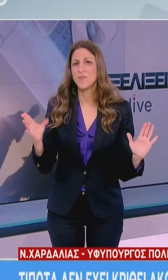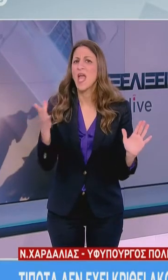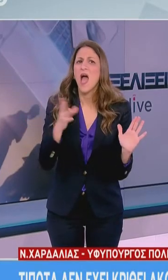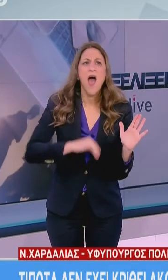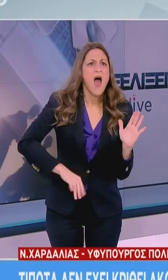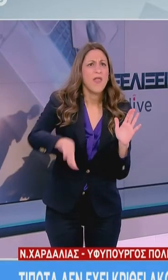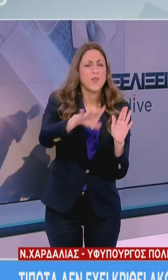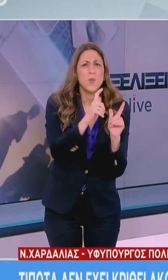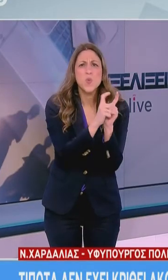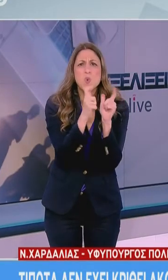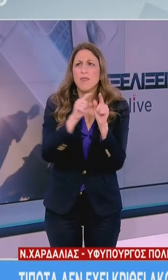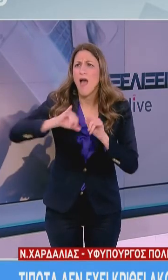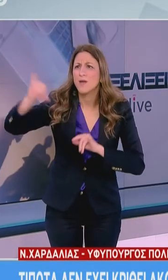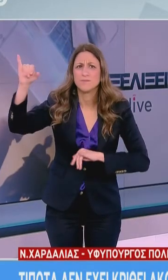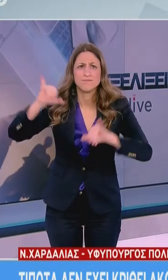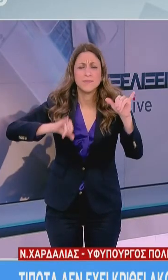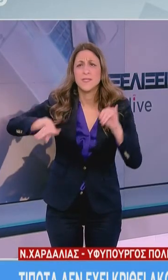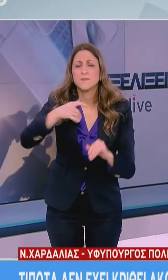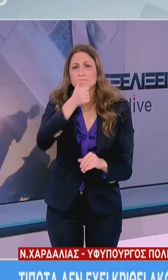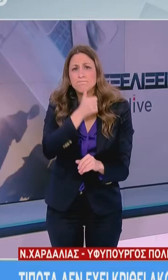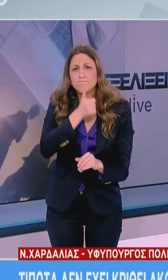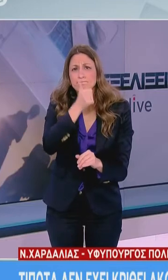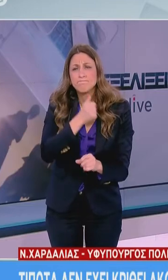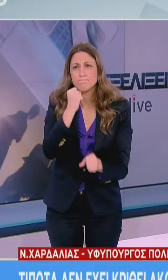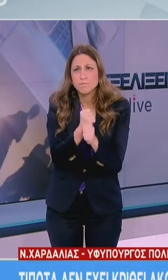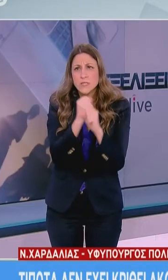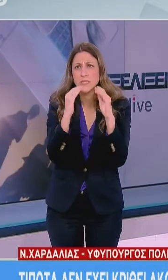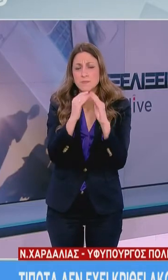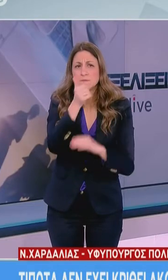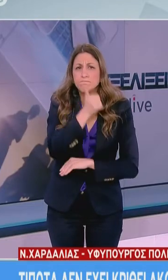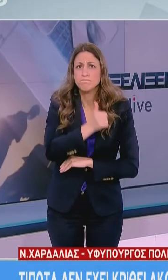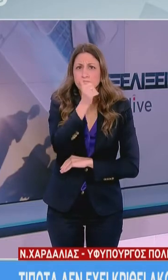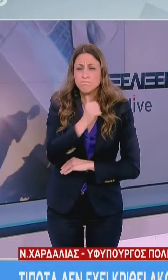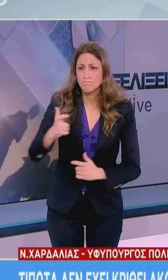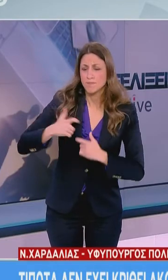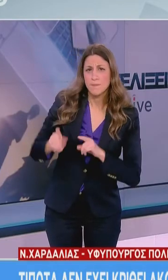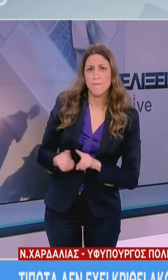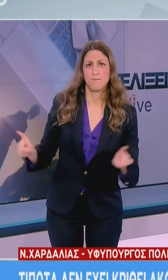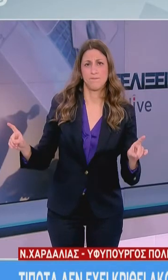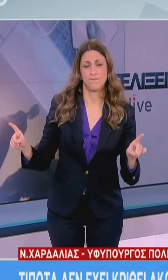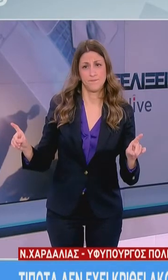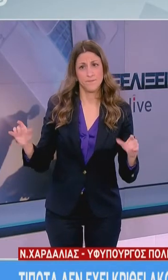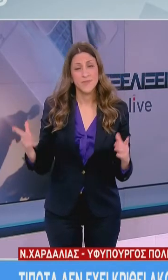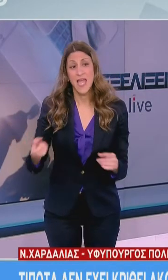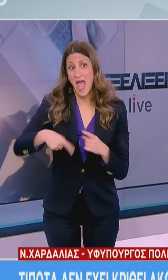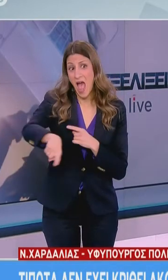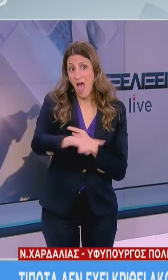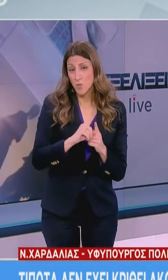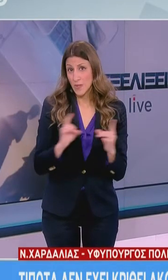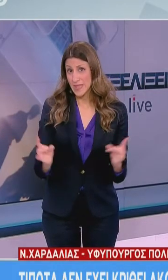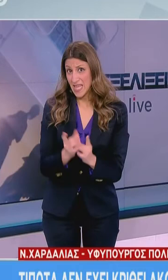επαρχία, στα χωριά μας, που καρτερικά και εκείνοι έχουν με συνέπεια αντισταθεί στον ιό. Η οποιαδήποτε προσπάθεια μετακίνησής